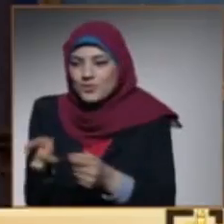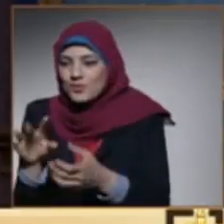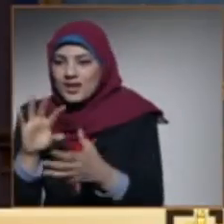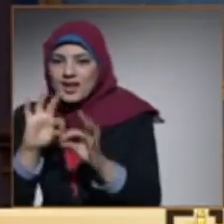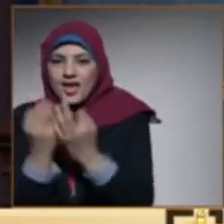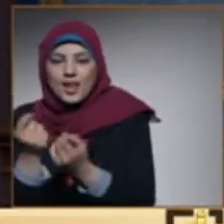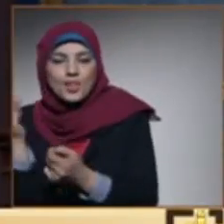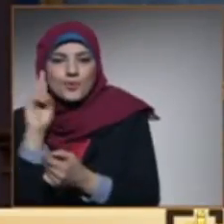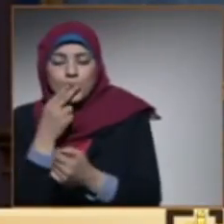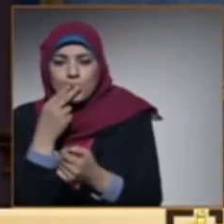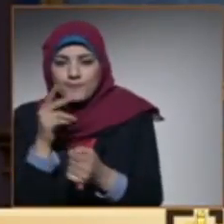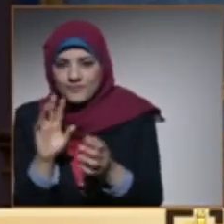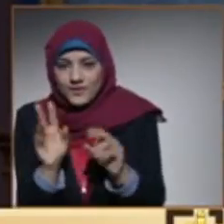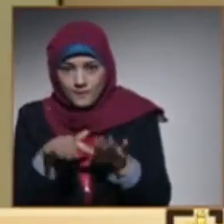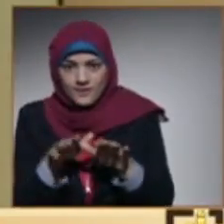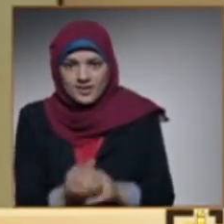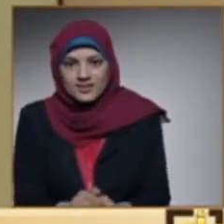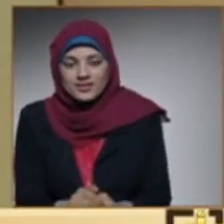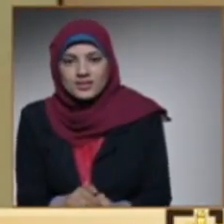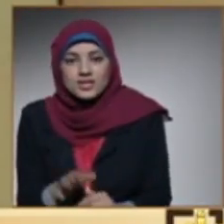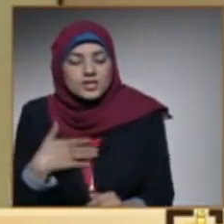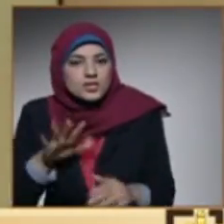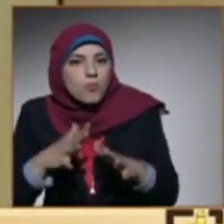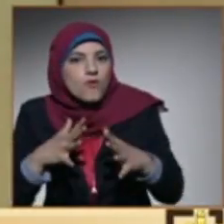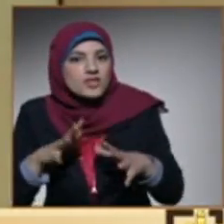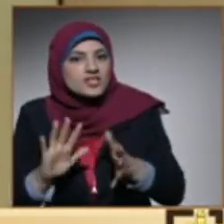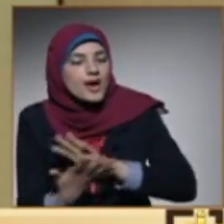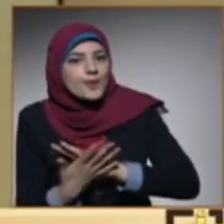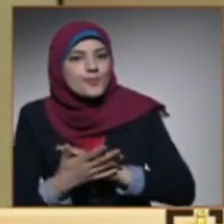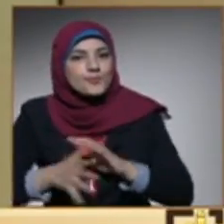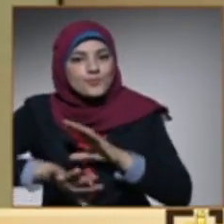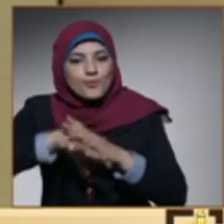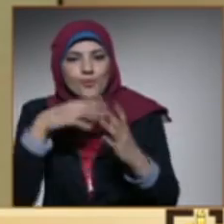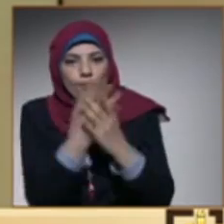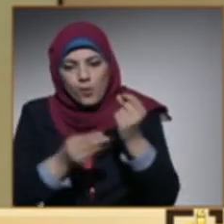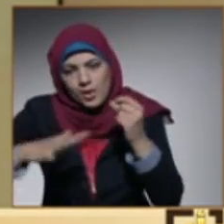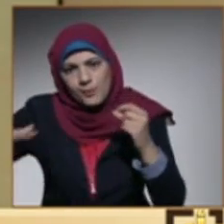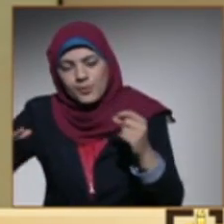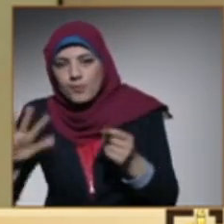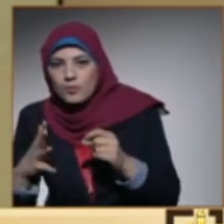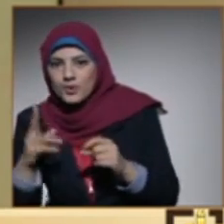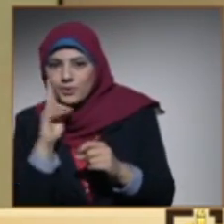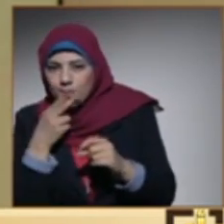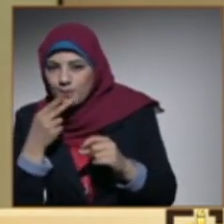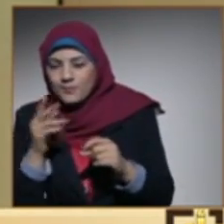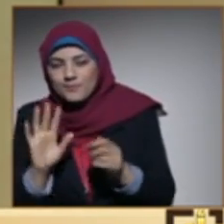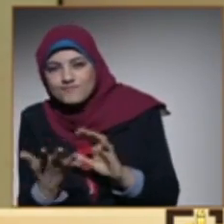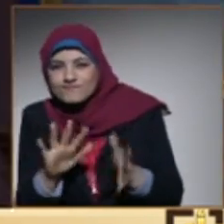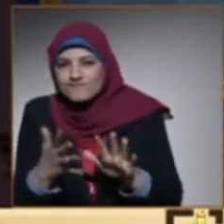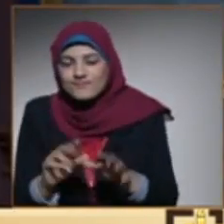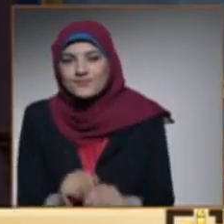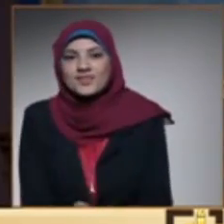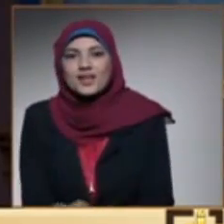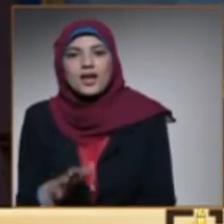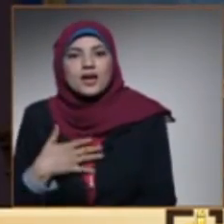اهلي ما رفضوش، بس انتي مثلا برضو ما خفتيش مثلا ولادك بعد كده؟ يعني بعض التخوفات اللي بتبقى عند الناس. انا اصلا لو